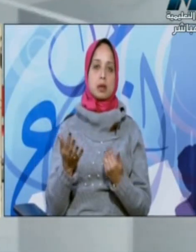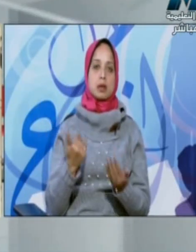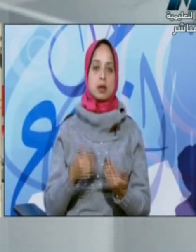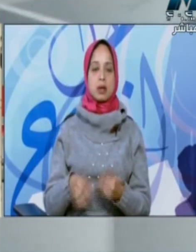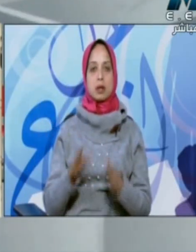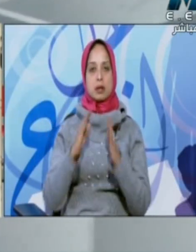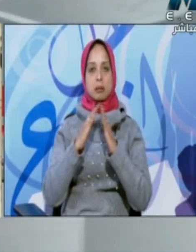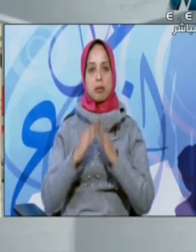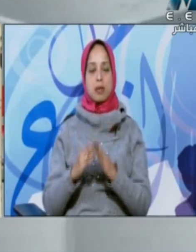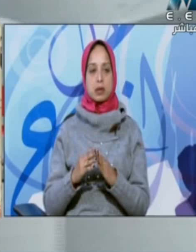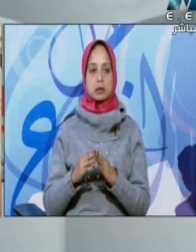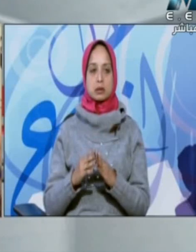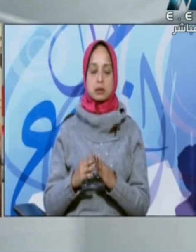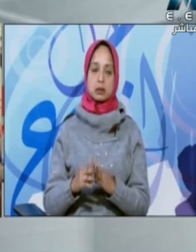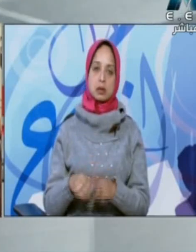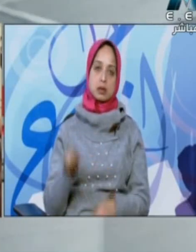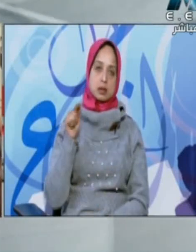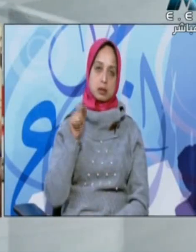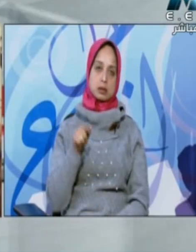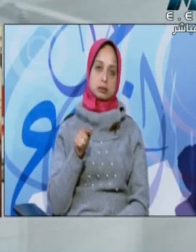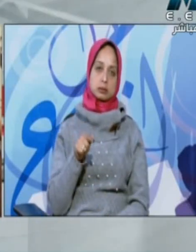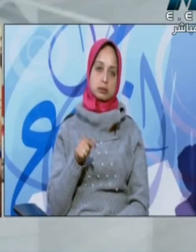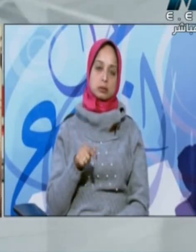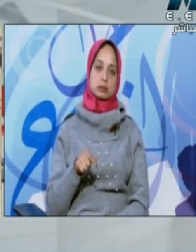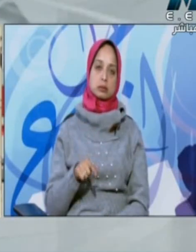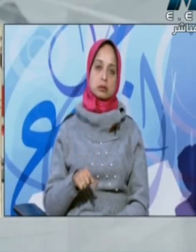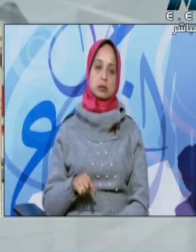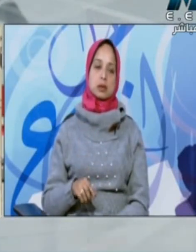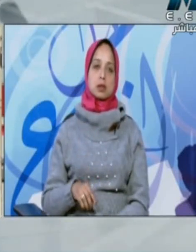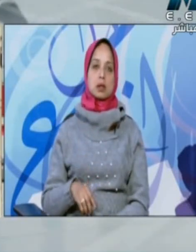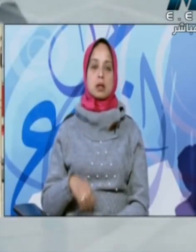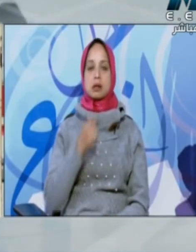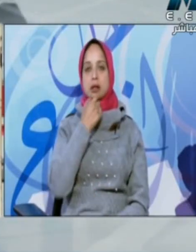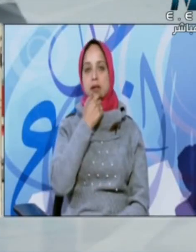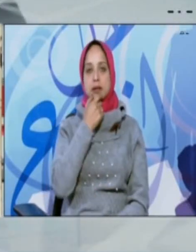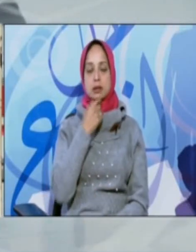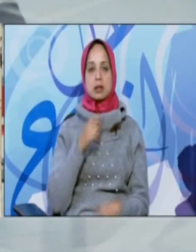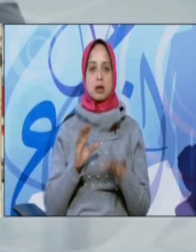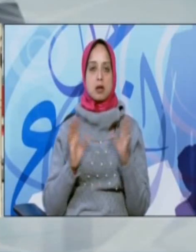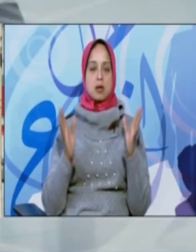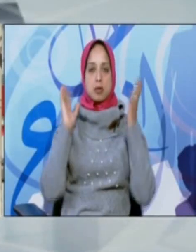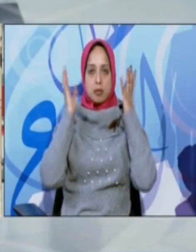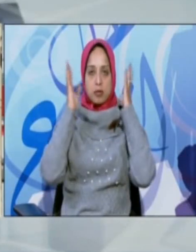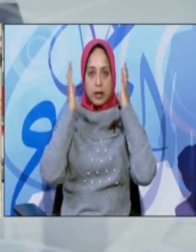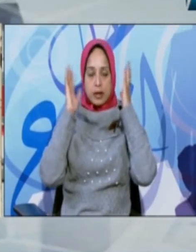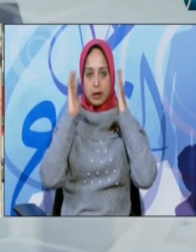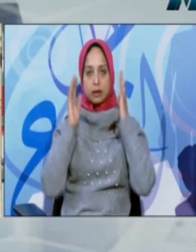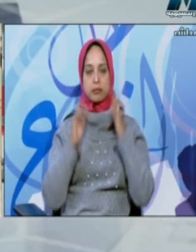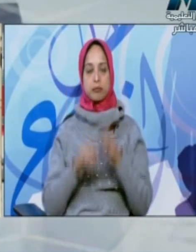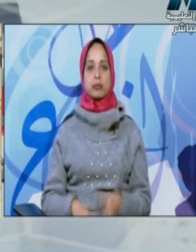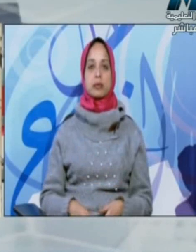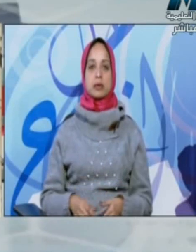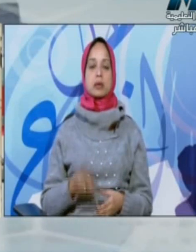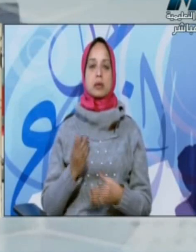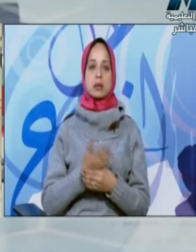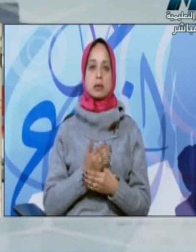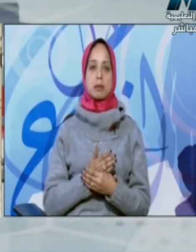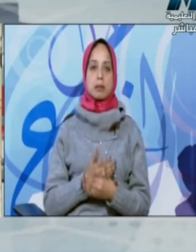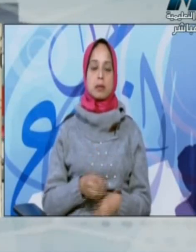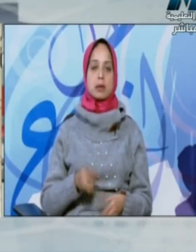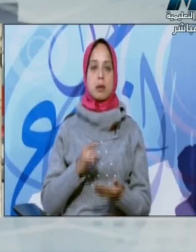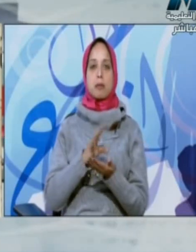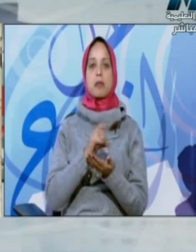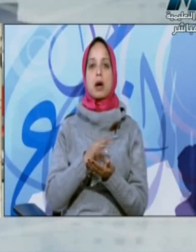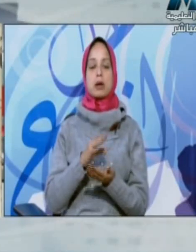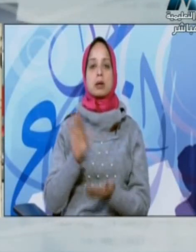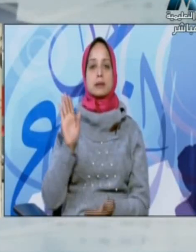دخولها مصر. حينئذ انزعجت انجلترا وطلبت من الملك عزل سري وتعيين